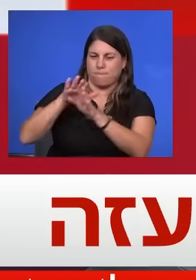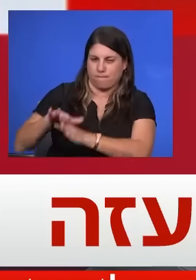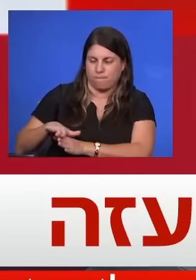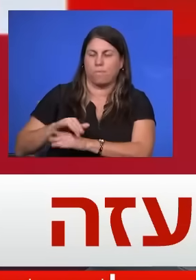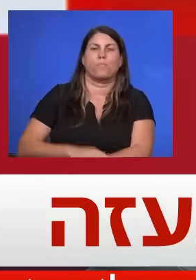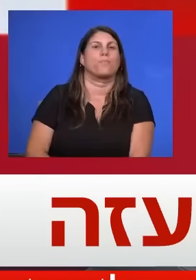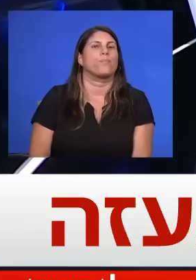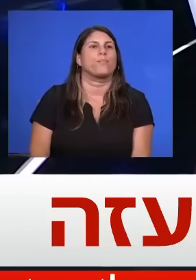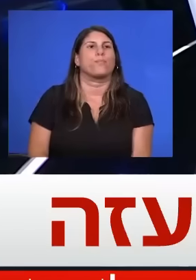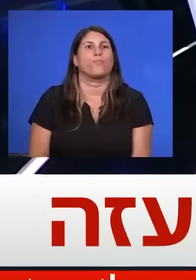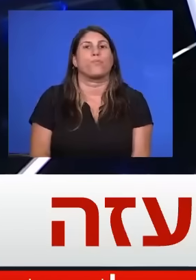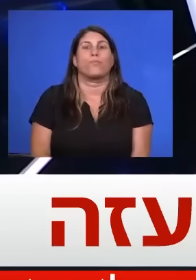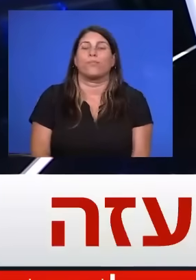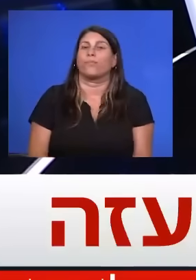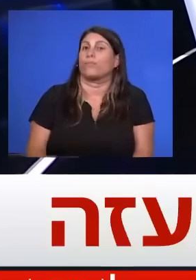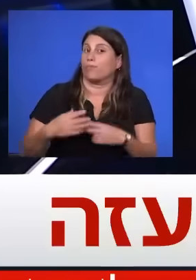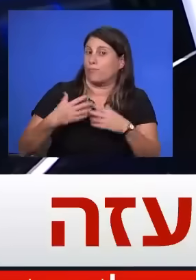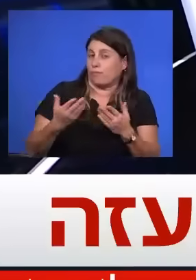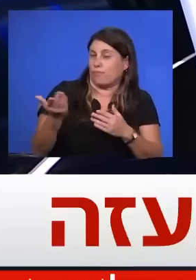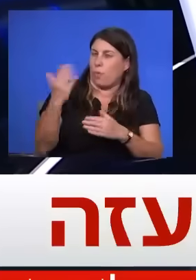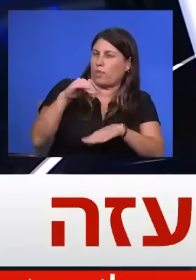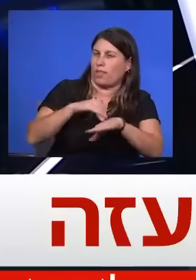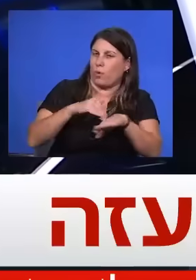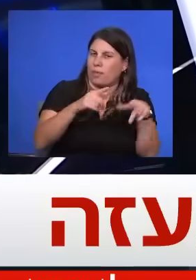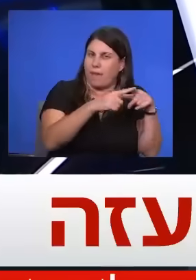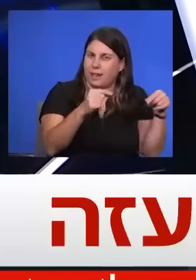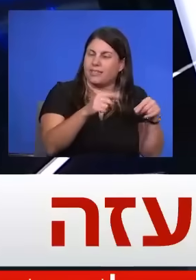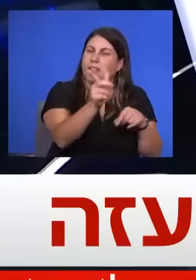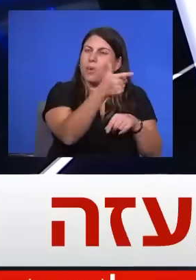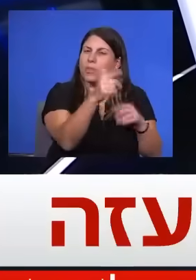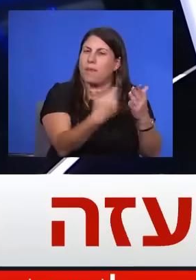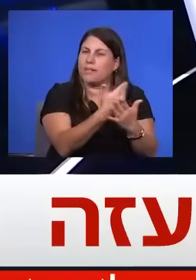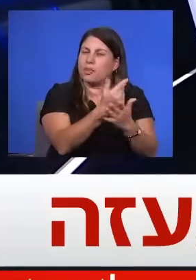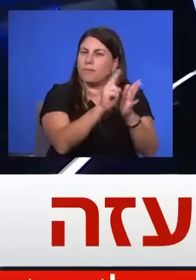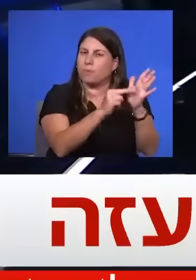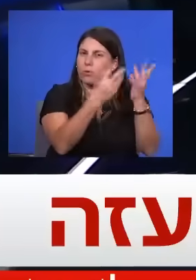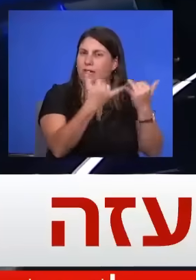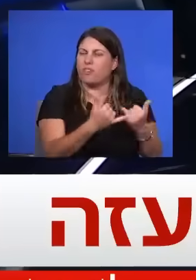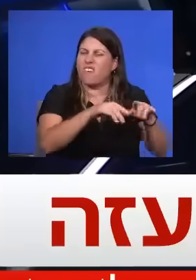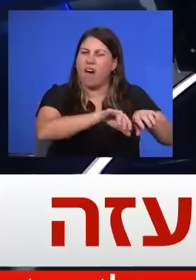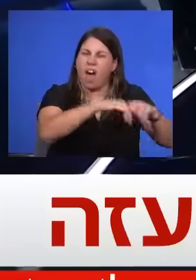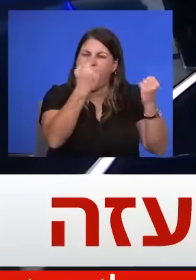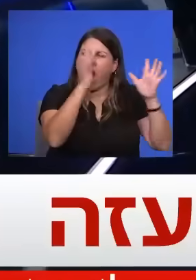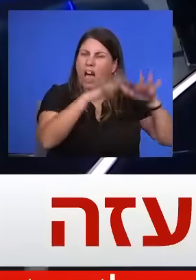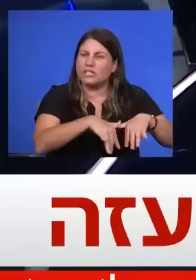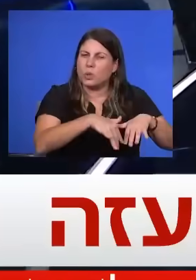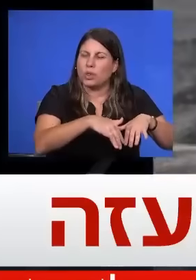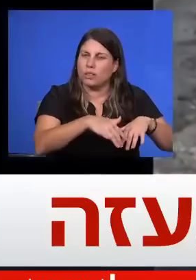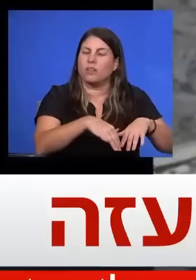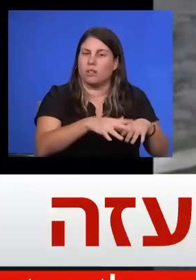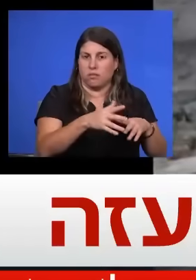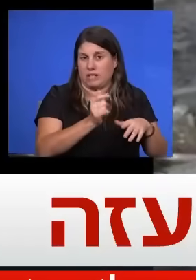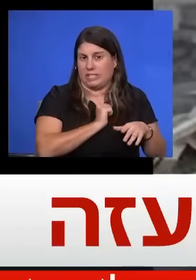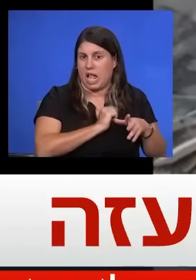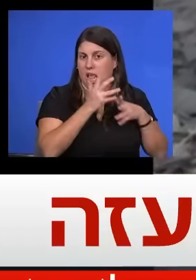אנחנו חוזרים אליך עם עוד עדכונים מעזה ותיעודים חדשים, תמונות שיוצאות עכשיו של הריסות ברצועה אחרי תקיפות צהל שם. כן, אז